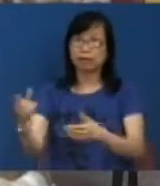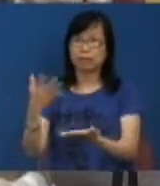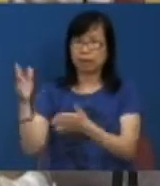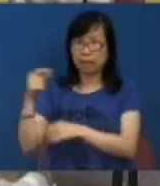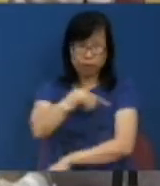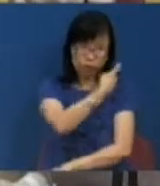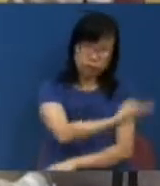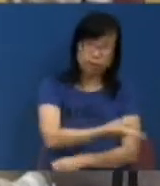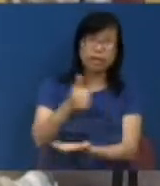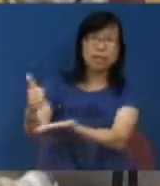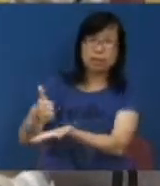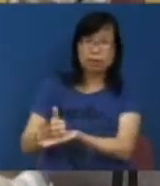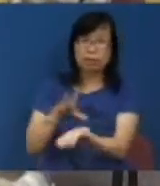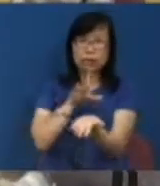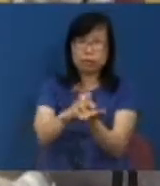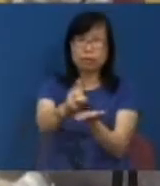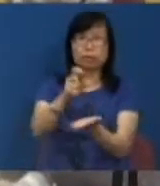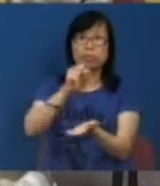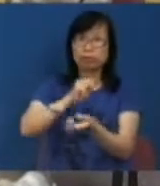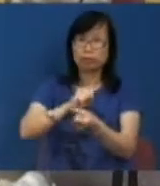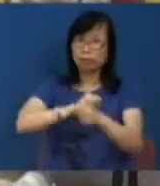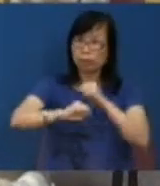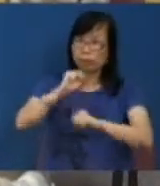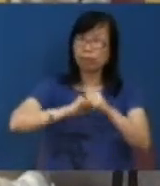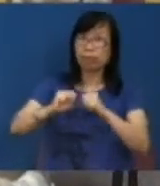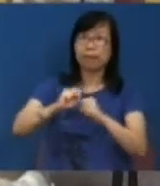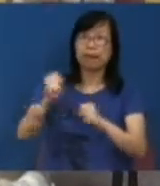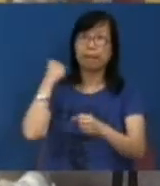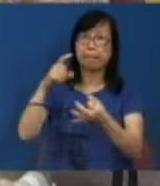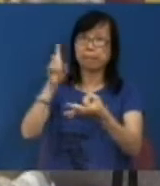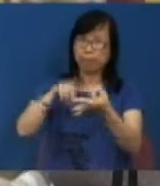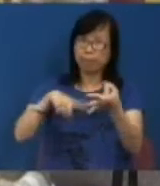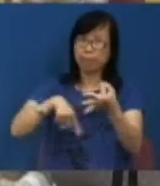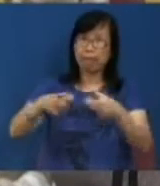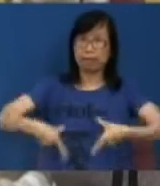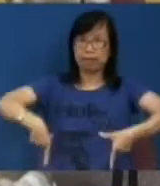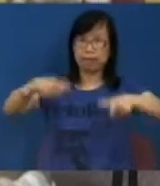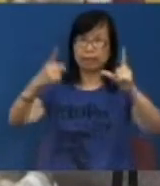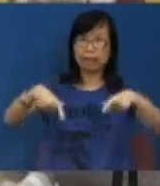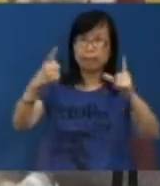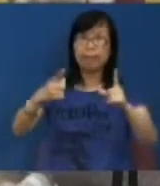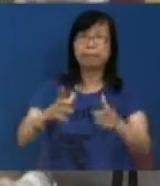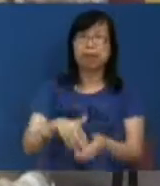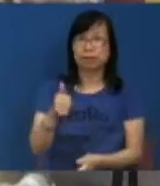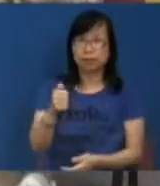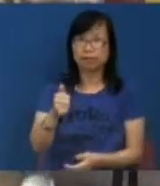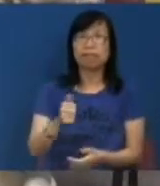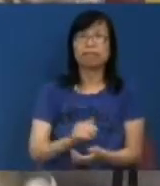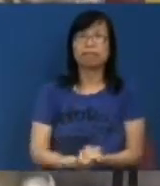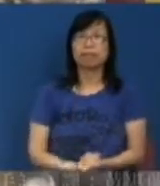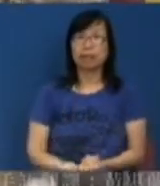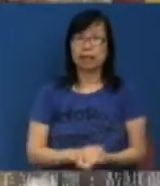呢就再次邀请我哋专业动力的青年干事林志远 Kenneth 同我哋大家分享啊。好 ，thank you，thank